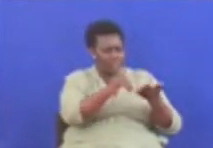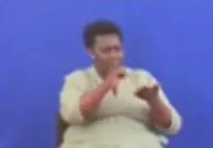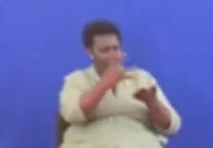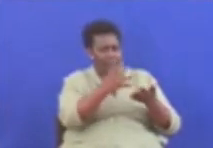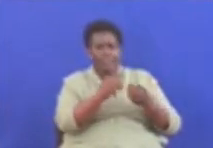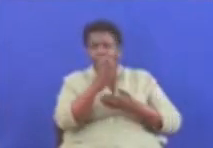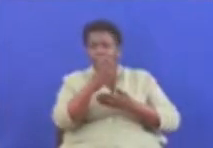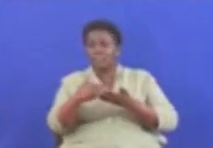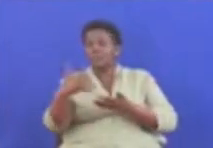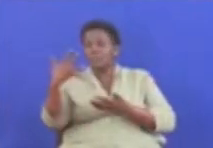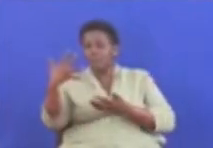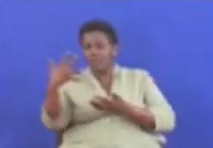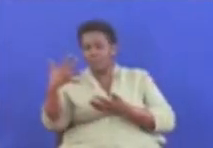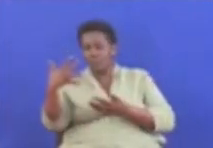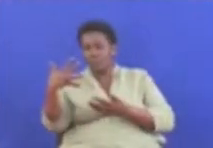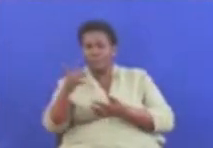ya 5 ya mswada.